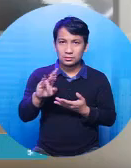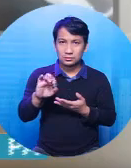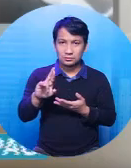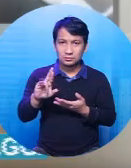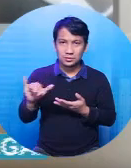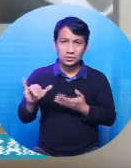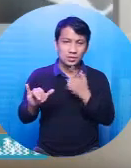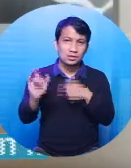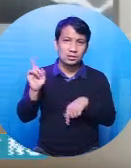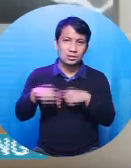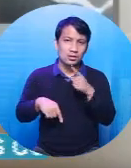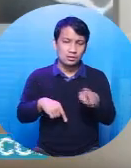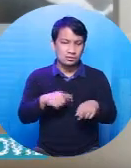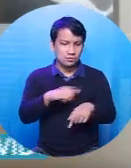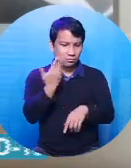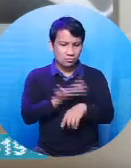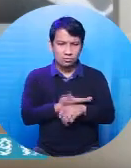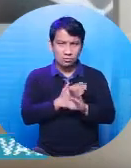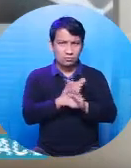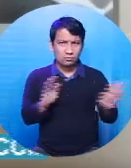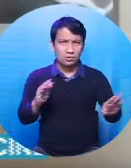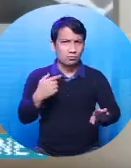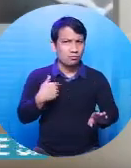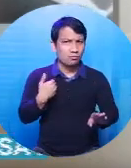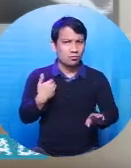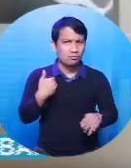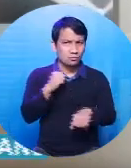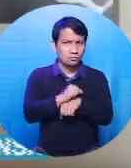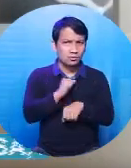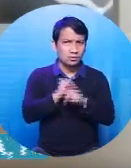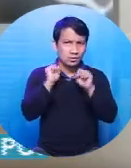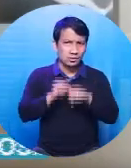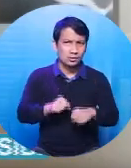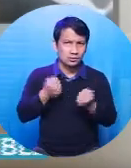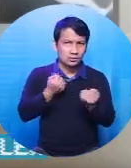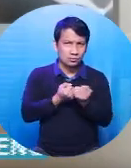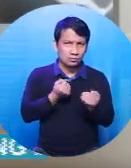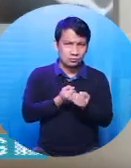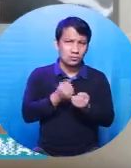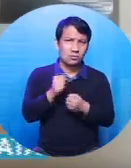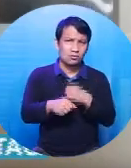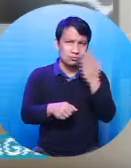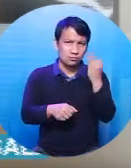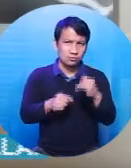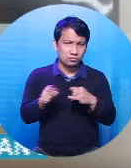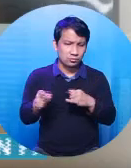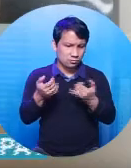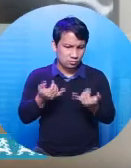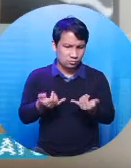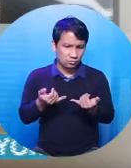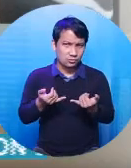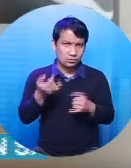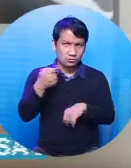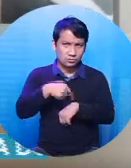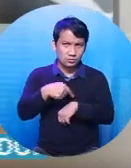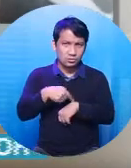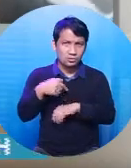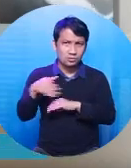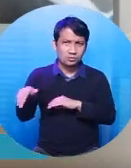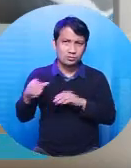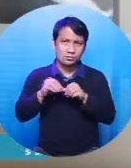niya. Na kahit sinabi ko sa anak ko, sir, na kaya ko naman silang suportahan, sir, yung mga anak ko, sir. Bakit ngayon pa niya pinapatrabaho, okay, na